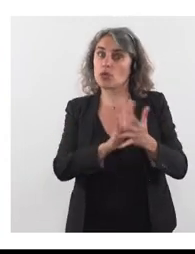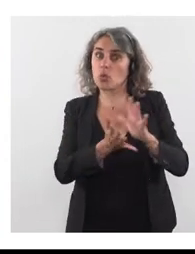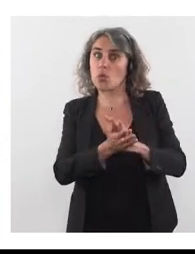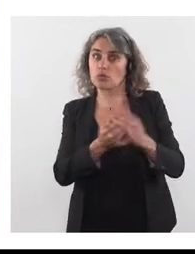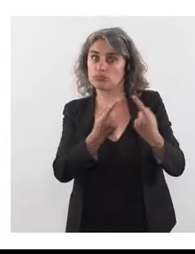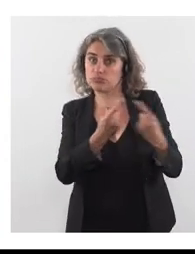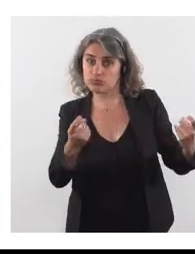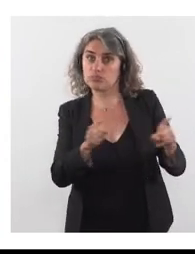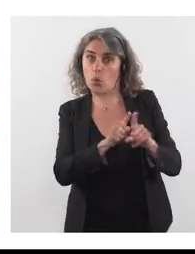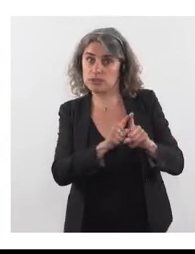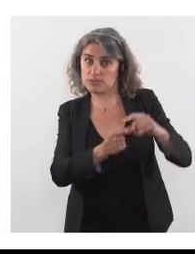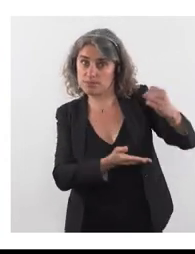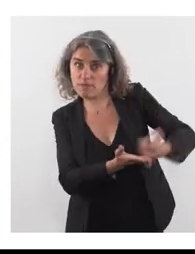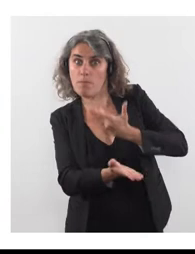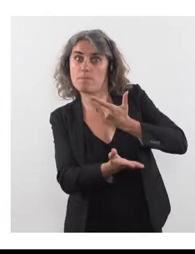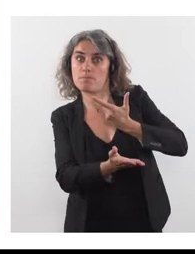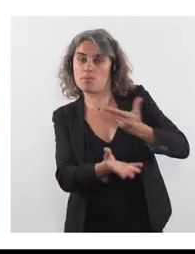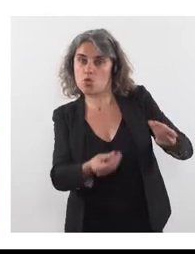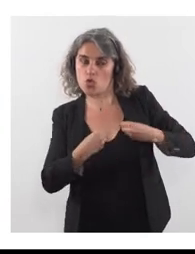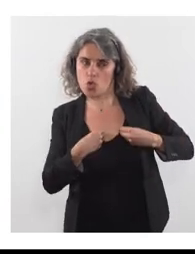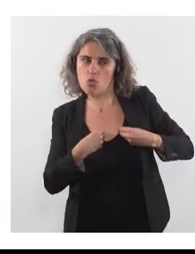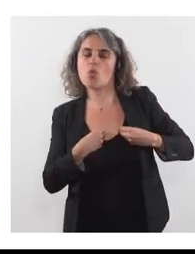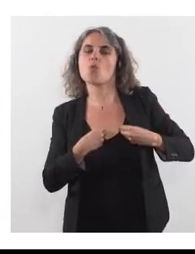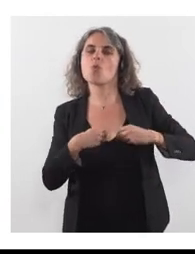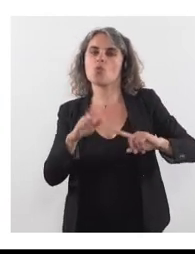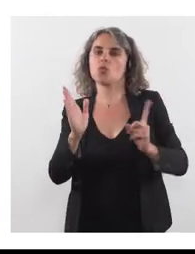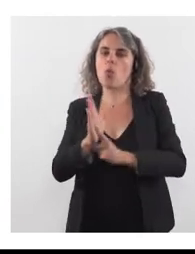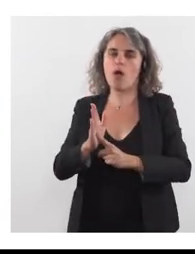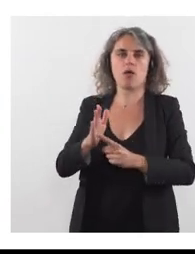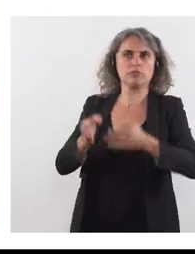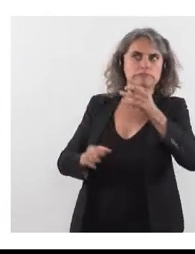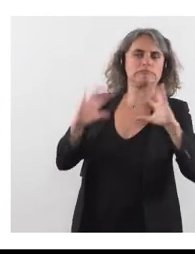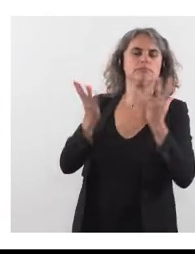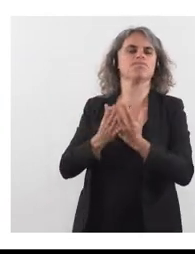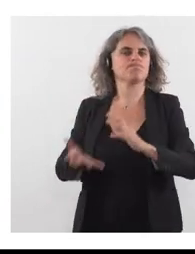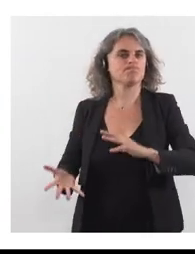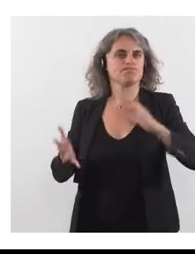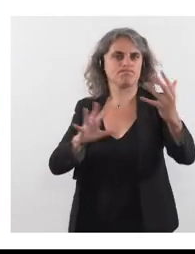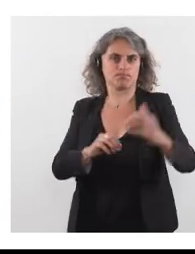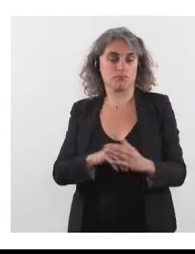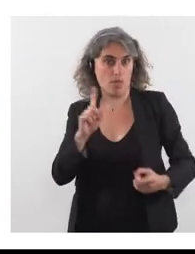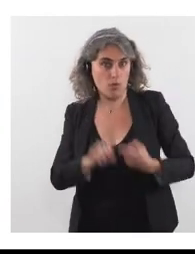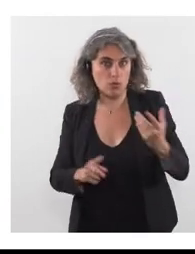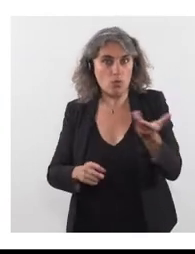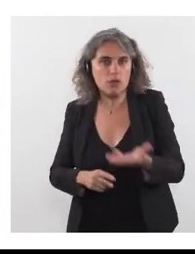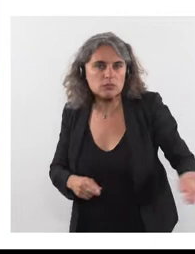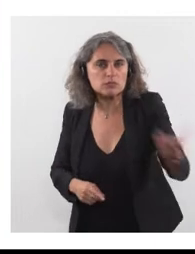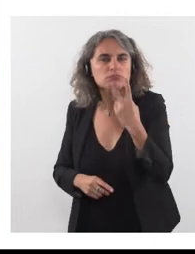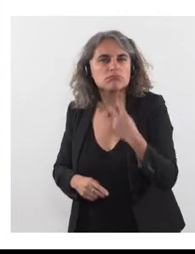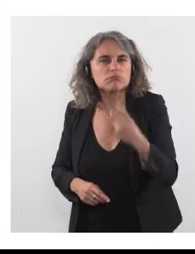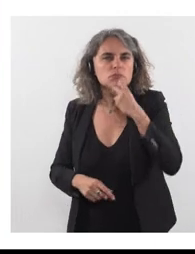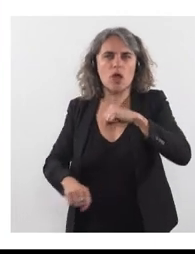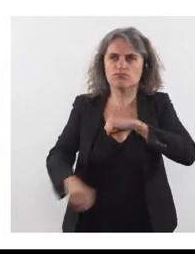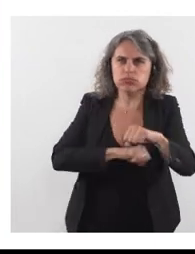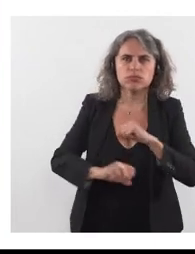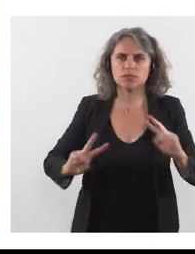en nous alertant, peuvent nous faire évoluer et progresser dans notre pratique du droit. Sans une société civile dynamique, audacieuse, nous ne